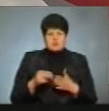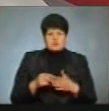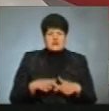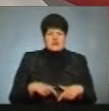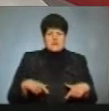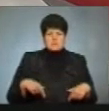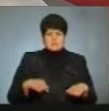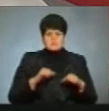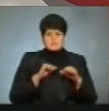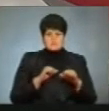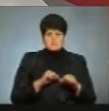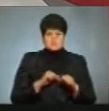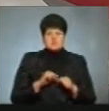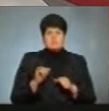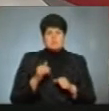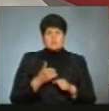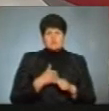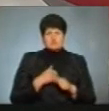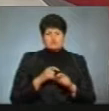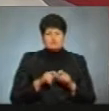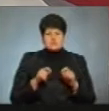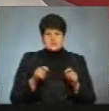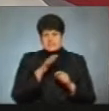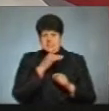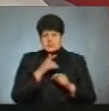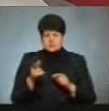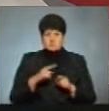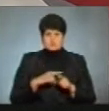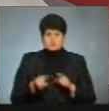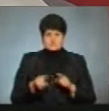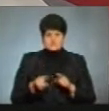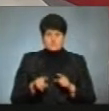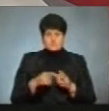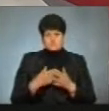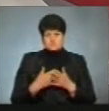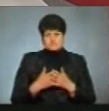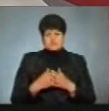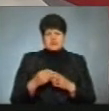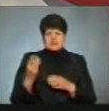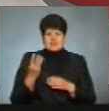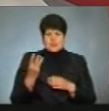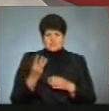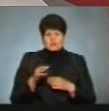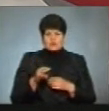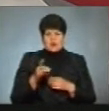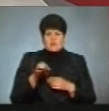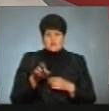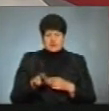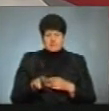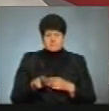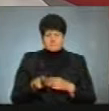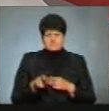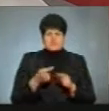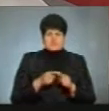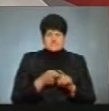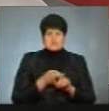ремені безпеки, тому що ми зреагуємо, хочемо відкривати сезон чим скоріше, так орієнтовно 3 травня.